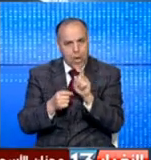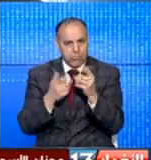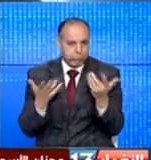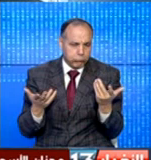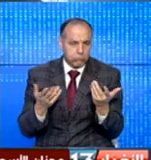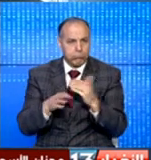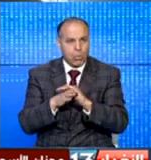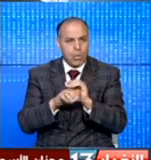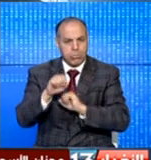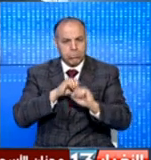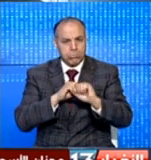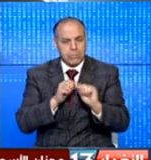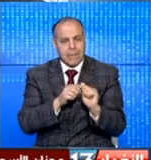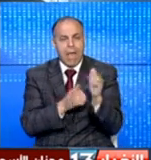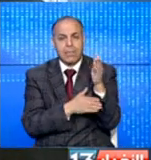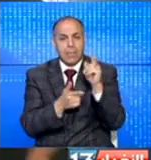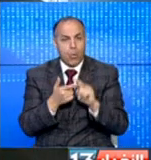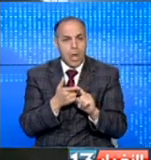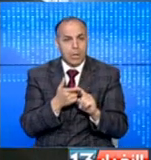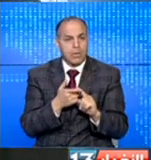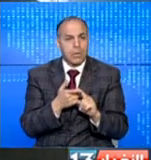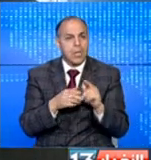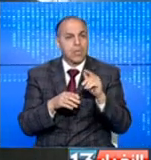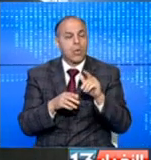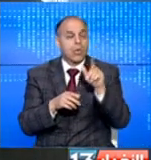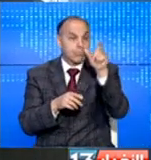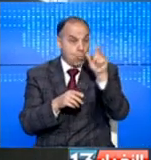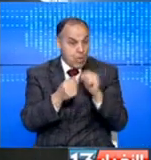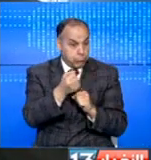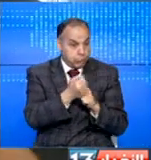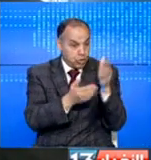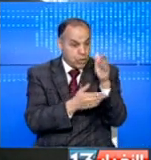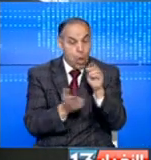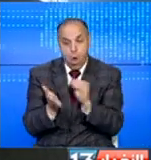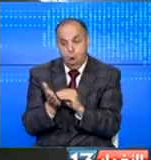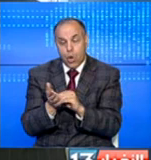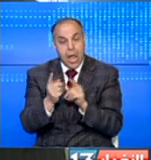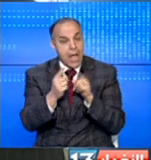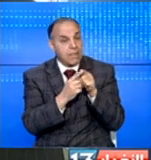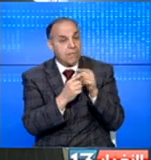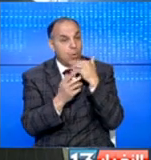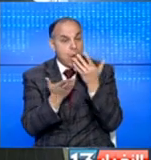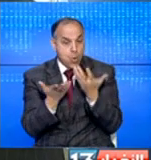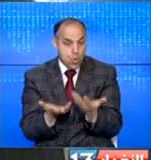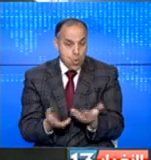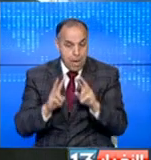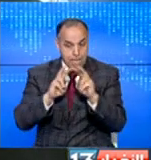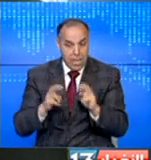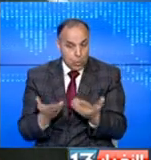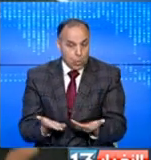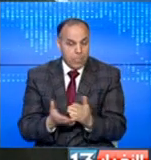فيما يتعلق بالتصرف المرفق العام، تنمية ثقافة المواطنة. أيضا من أهداف هذا اليوم الدراسي